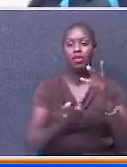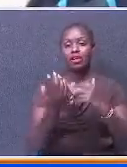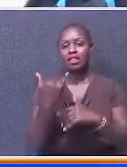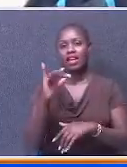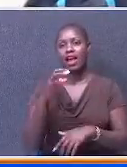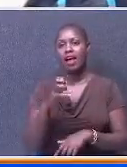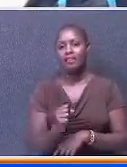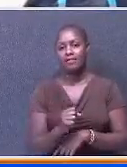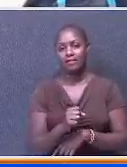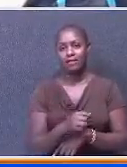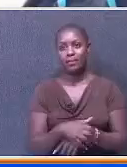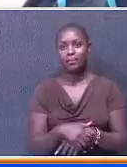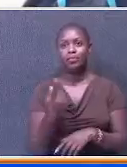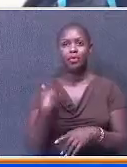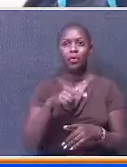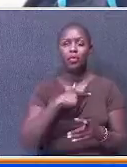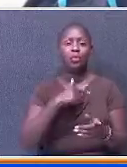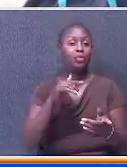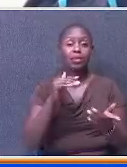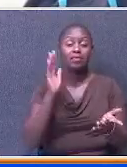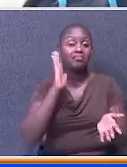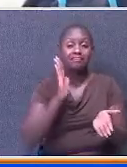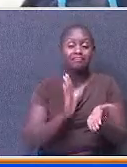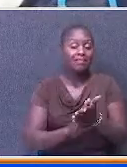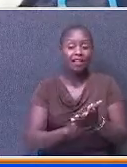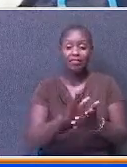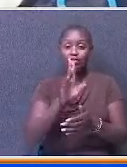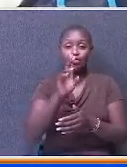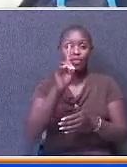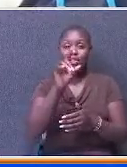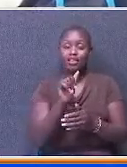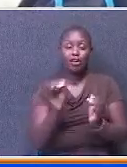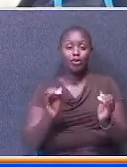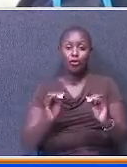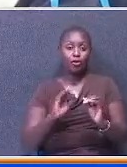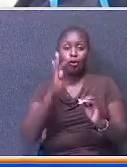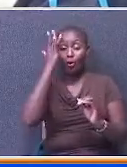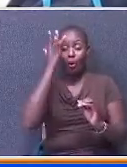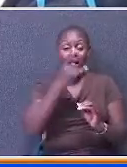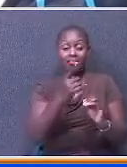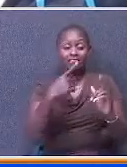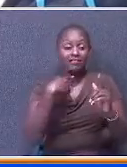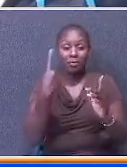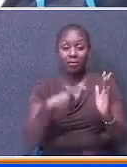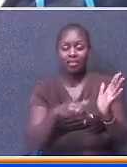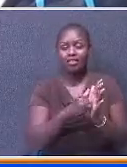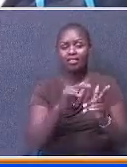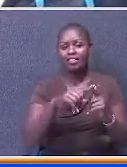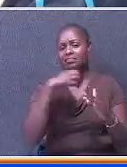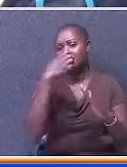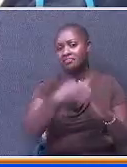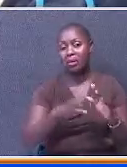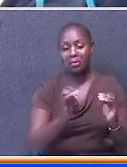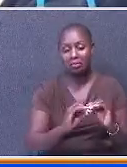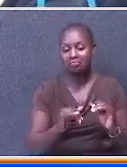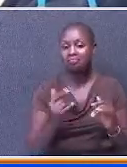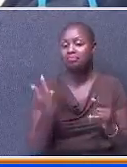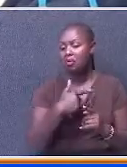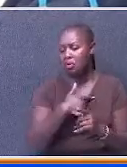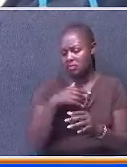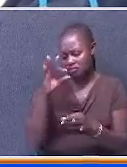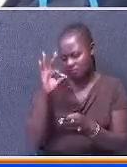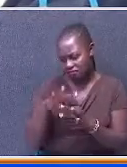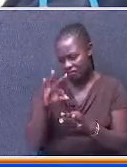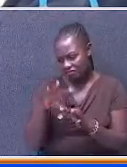Sasa sisi hatuna imani na UDA juu walituambia mtumba itaisha. Saa hii tuliwavotia tukiwa na